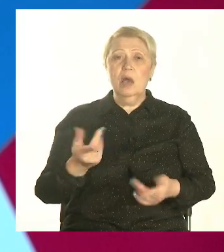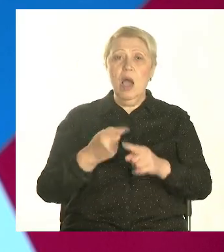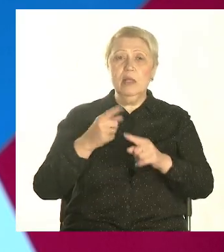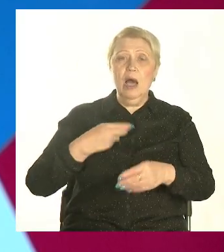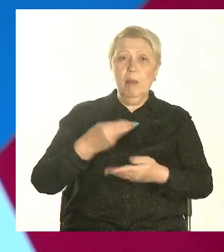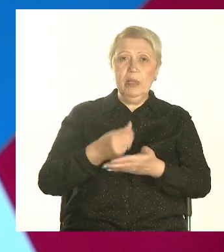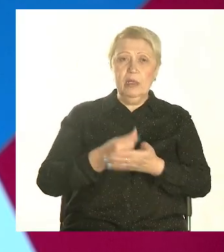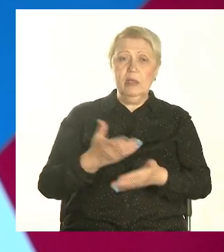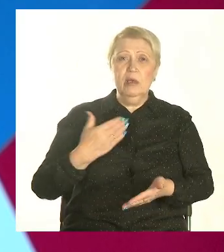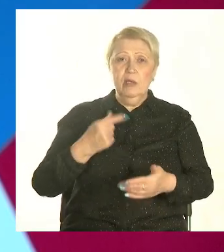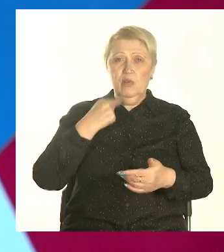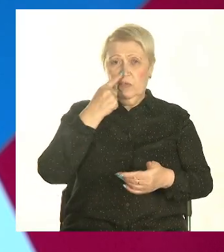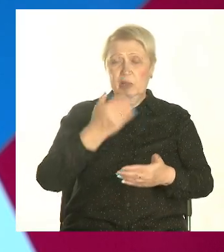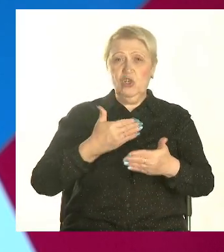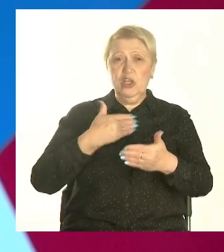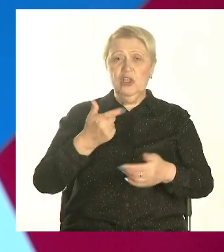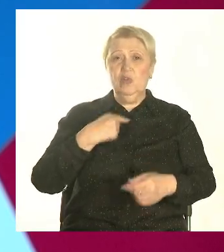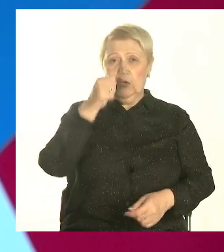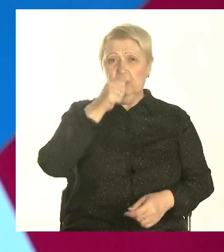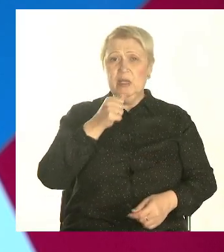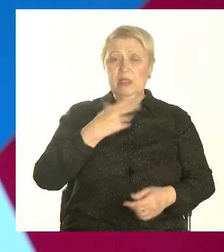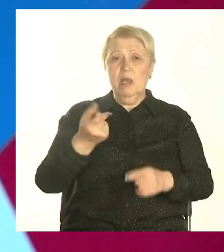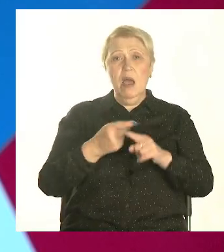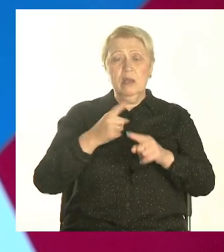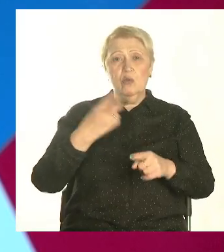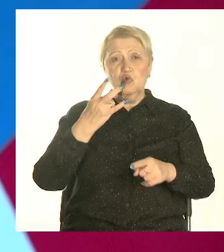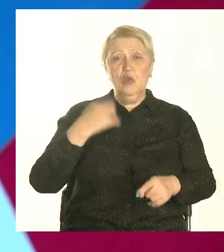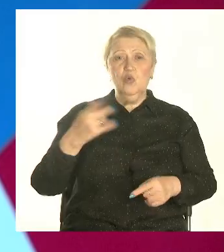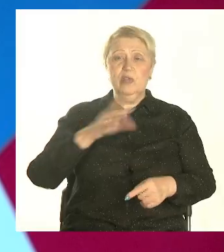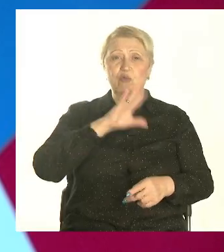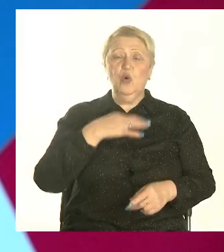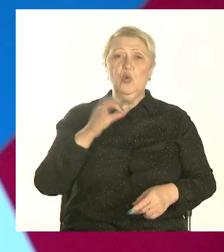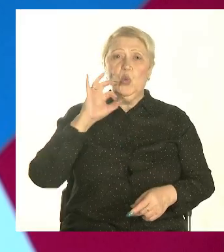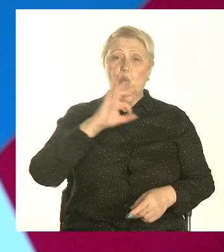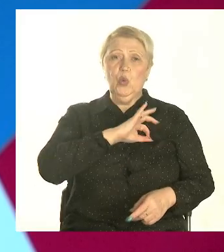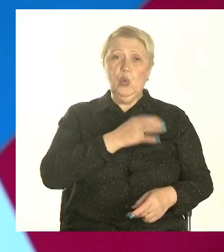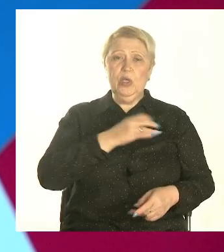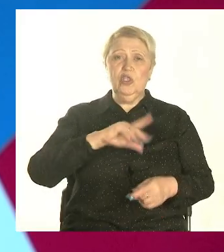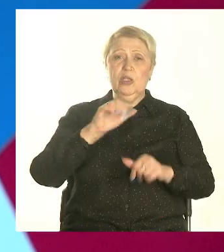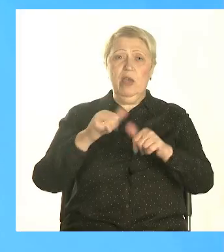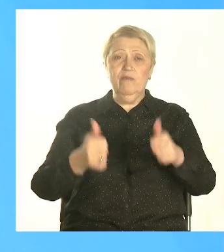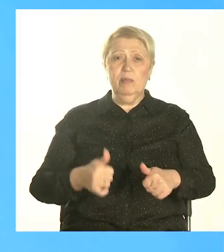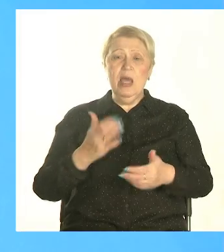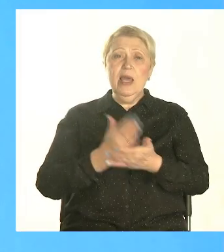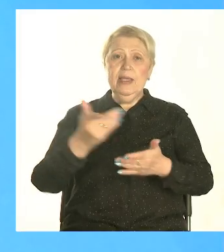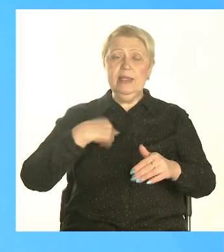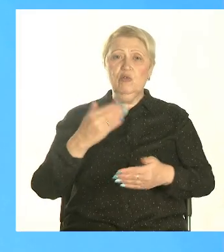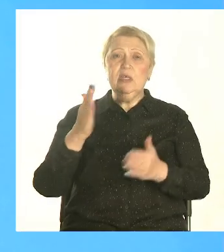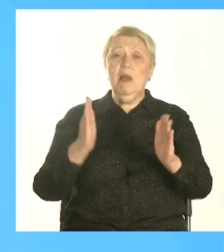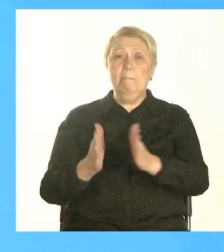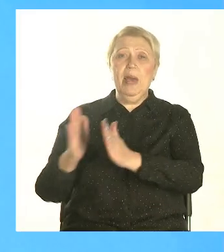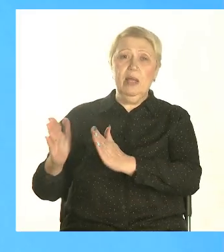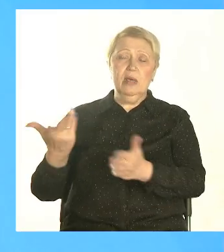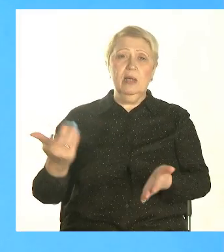точно нет, потому что это слишком сложно еще юридически все будет оформить. Ну, да бог с ним. Юридически не сложно. Похоже. У нас порядок постановлением правительства Хабаровского